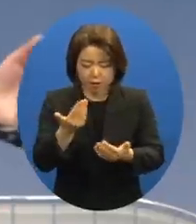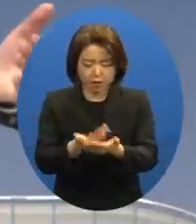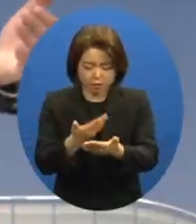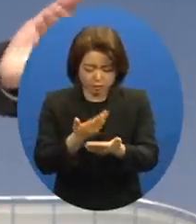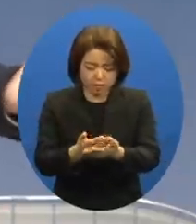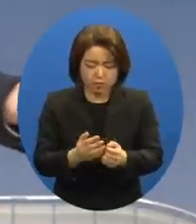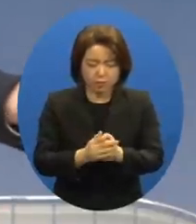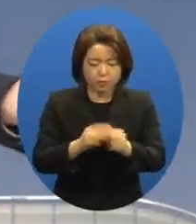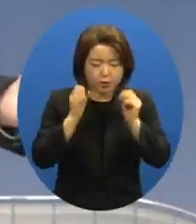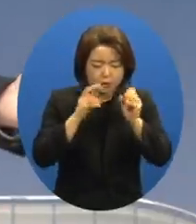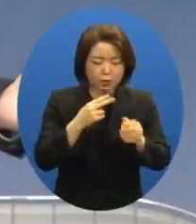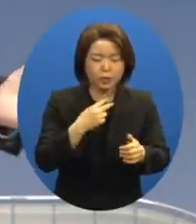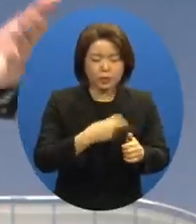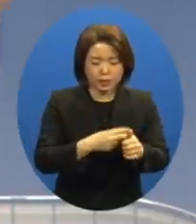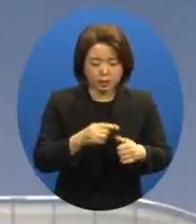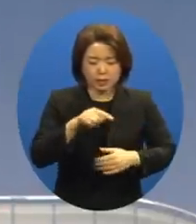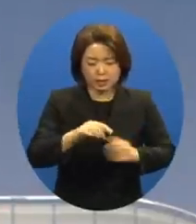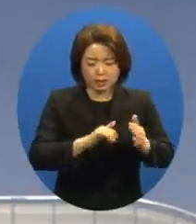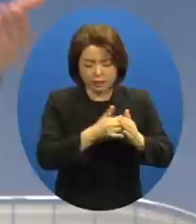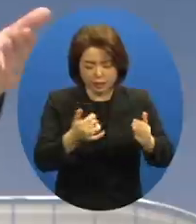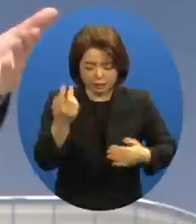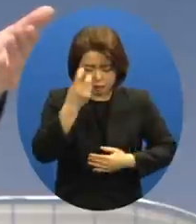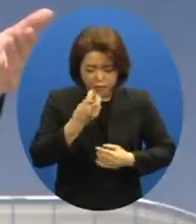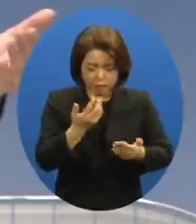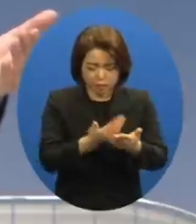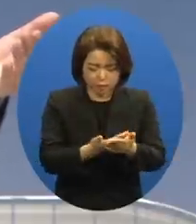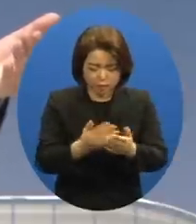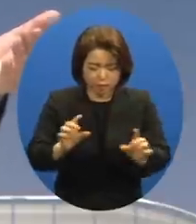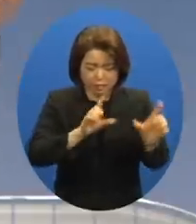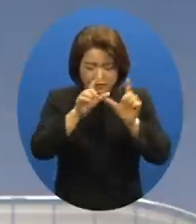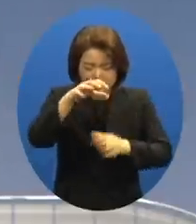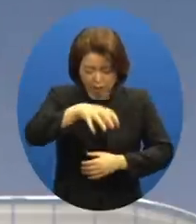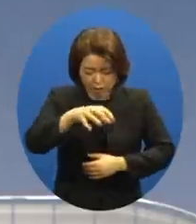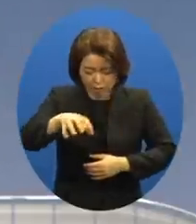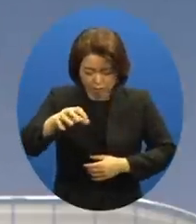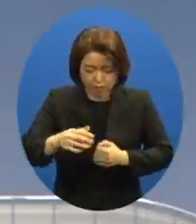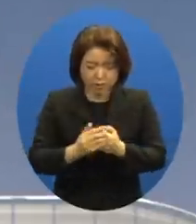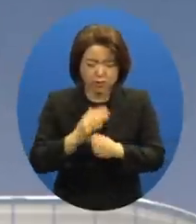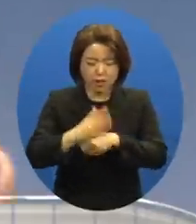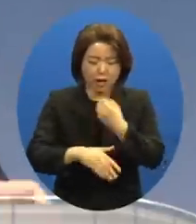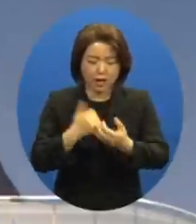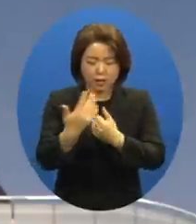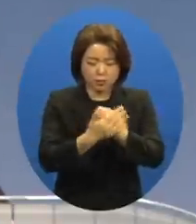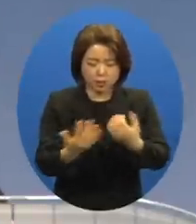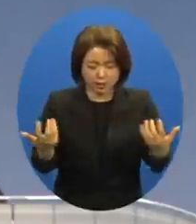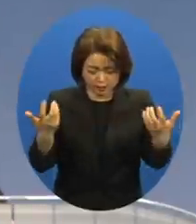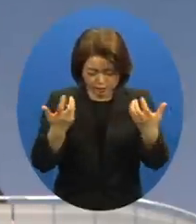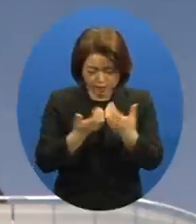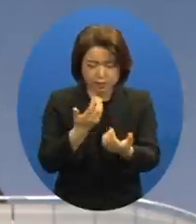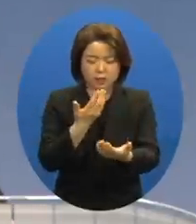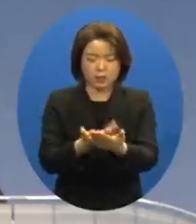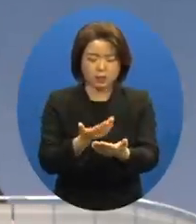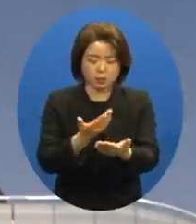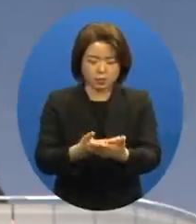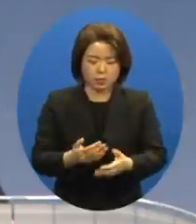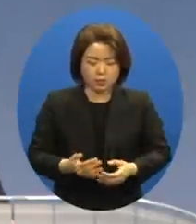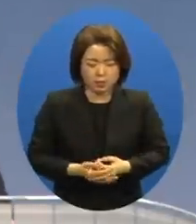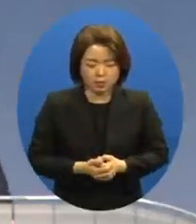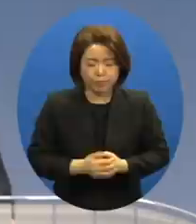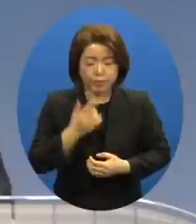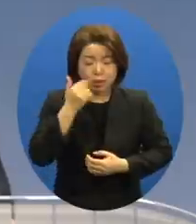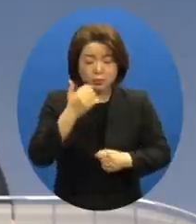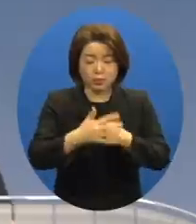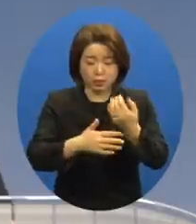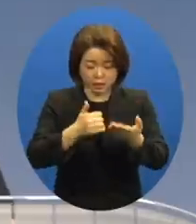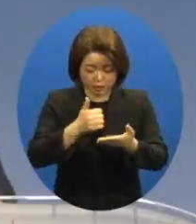선교사님과 그 가족들을 지키시고 그 사역의 현장에서 하나님의 은혜가 넘치게 하여 주옵소서 아버지